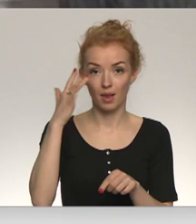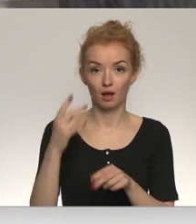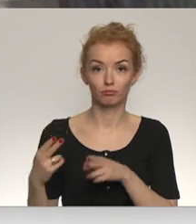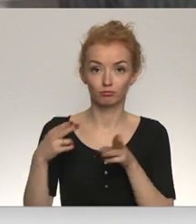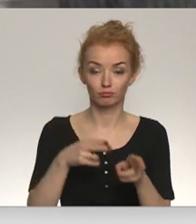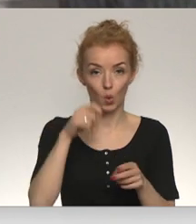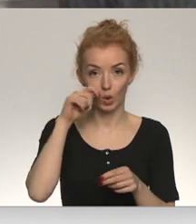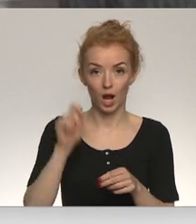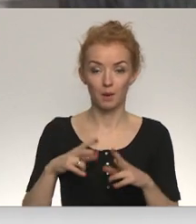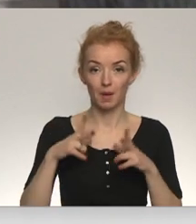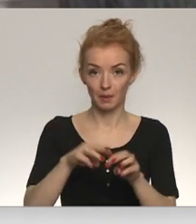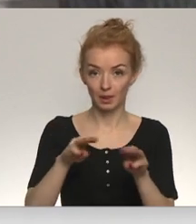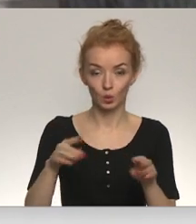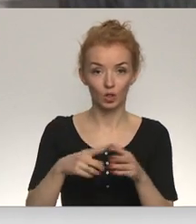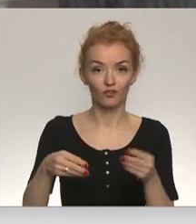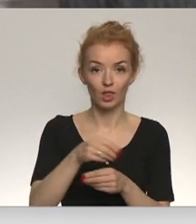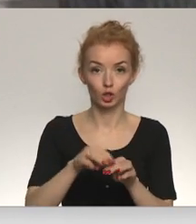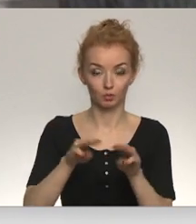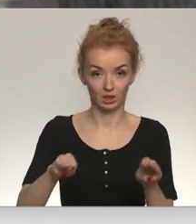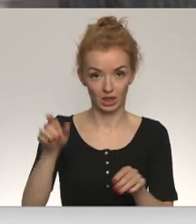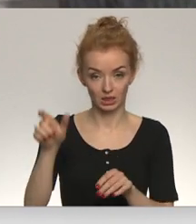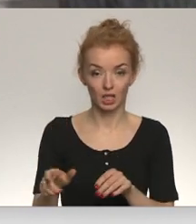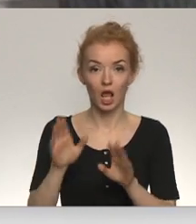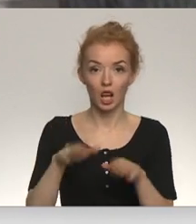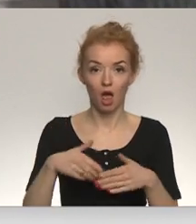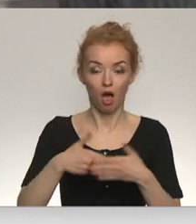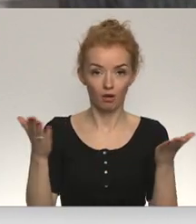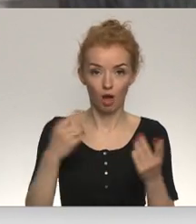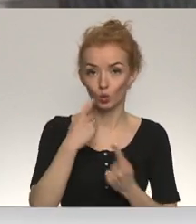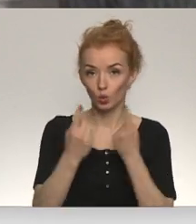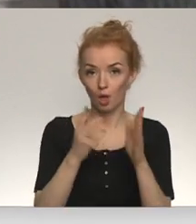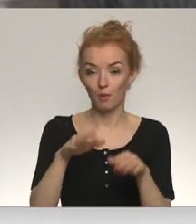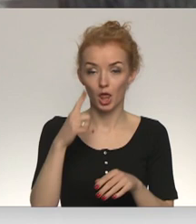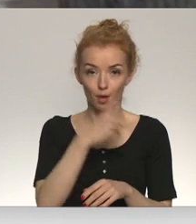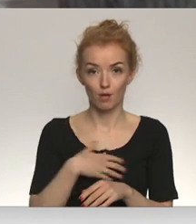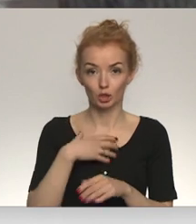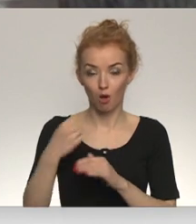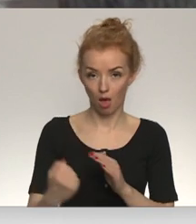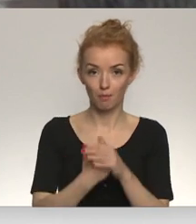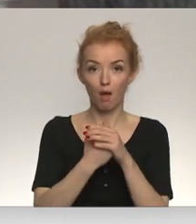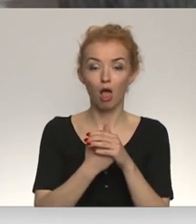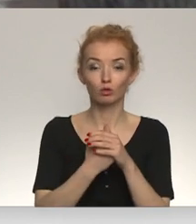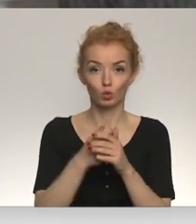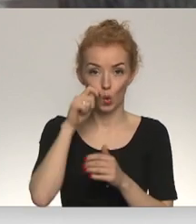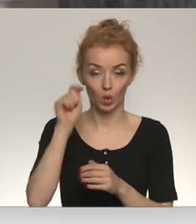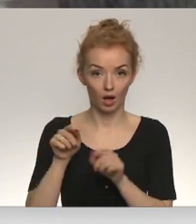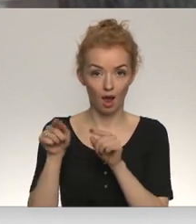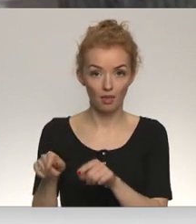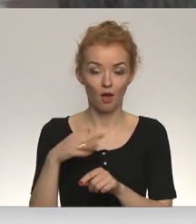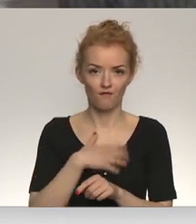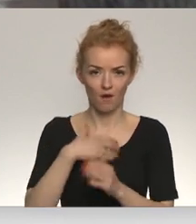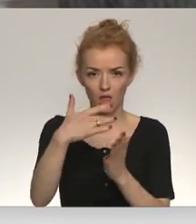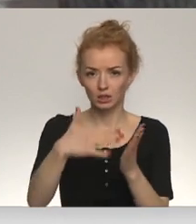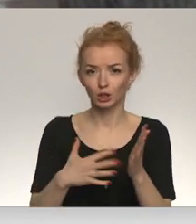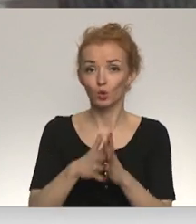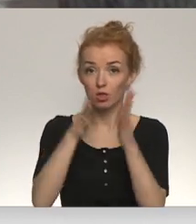Ukrainas premjerministrs un Ukrainas finanšu ministrs, lai skaidri un atklāti runātu par nepieciešamo atbalstu kara plosītajai valstī. Vajadzība ir